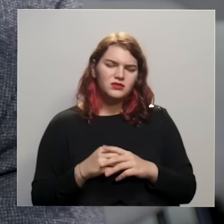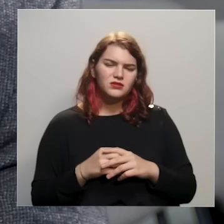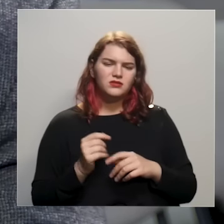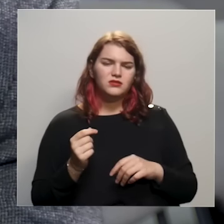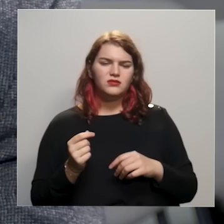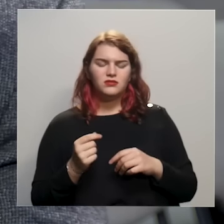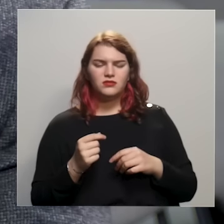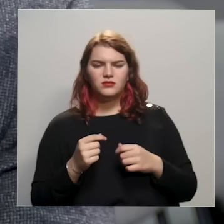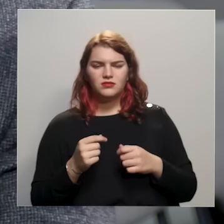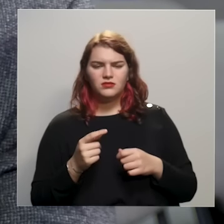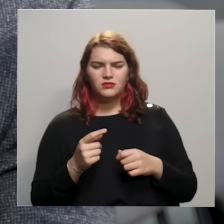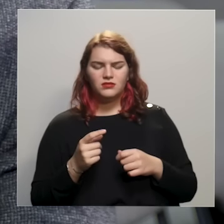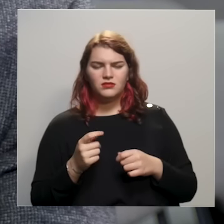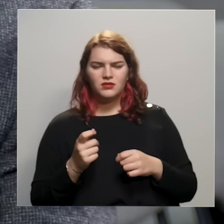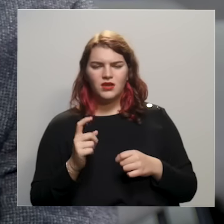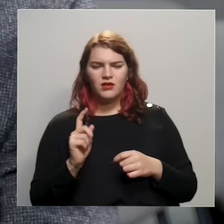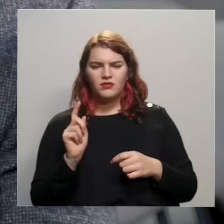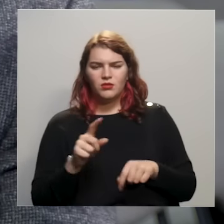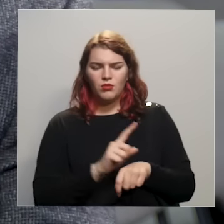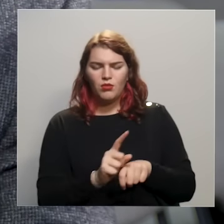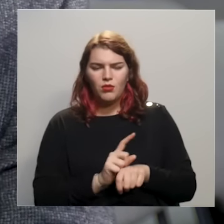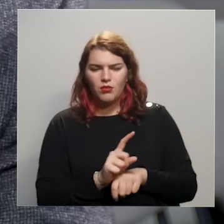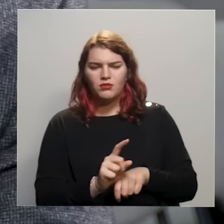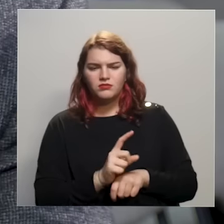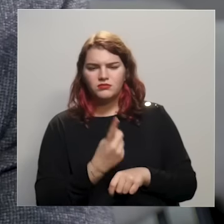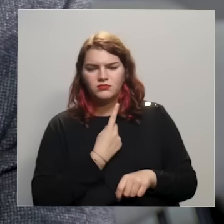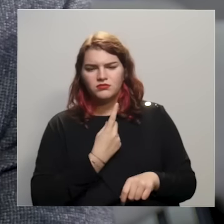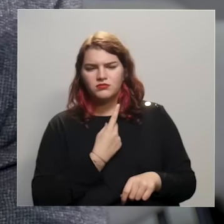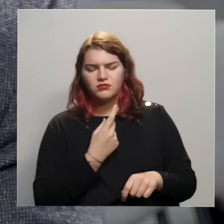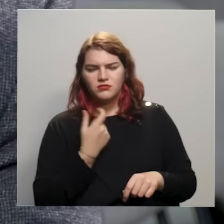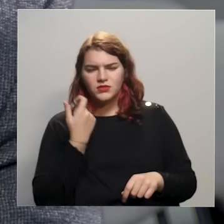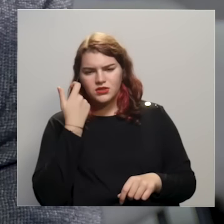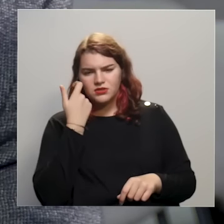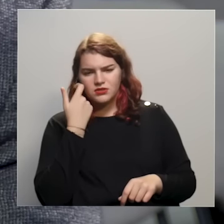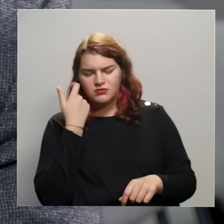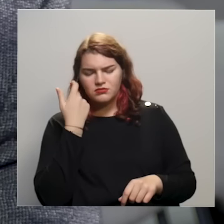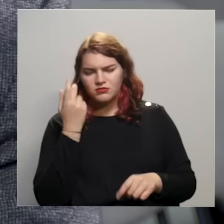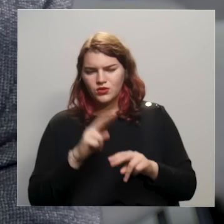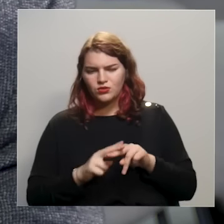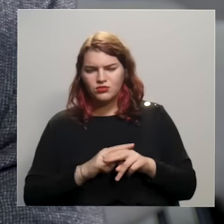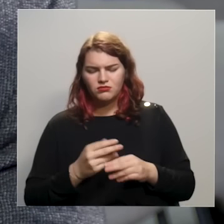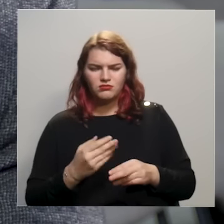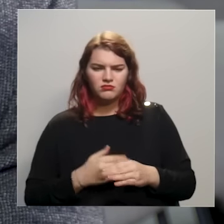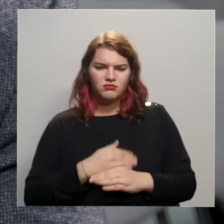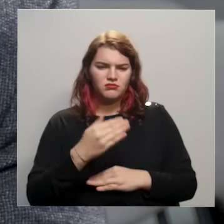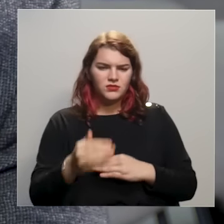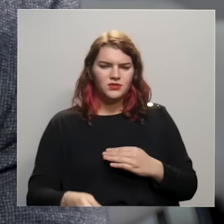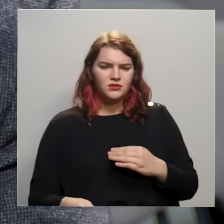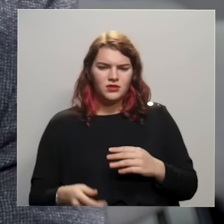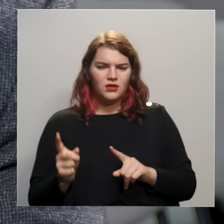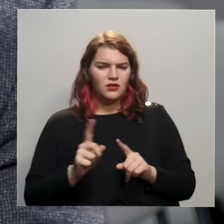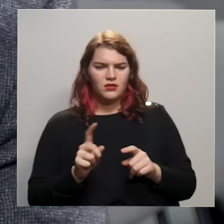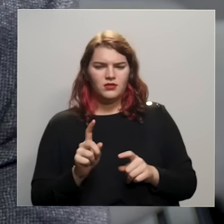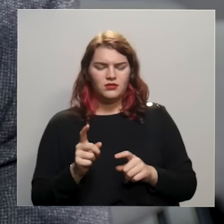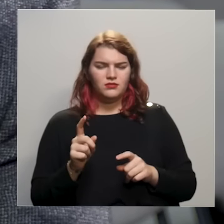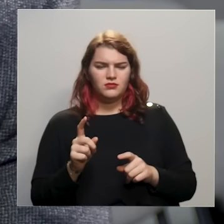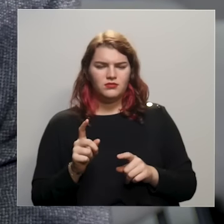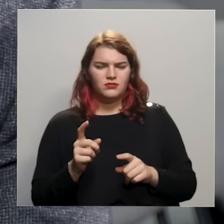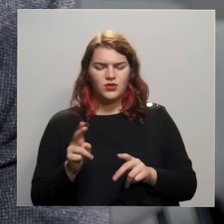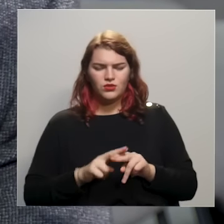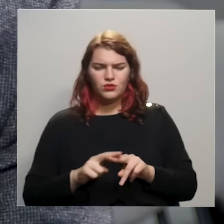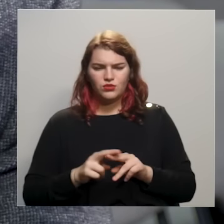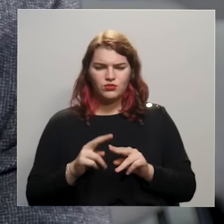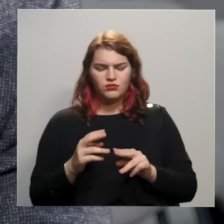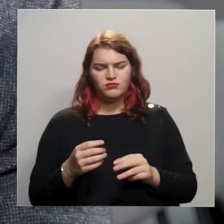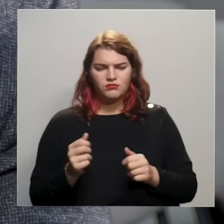sau... Ea avea momentul ei de a ști să depășească, că altfel nu eram împreună.